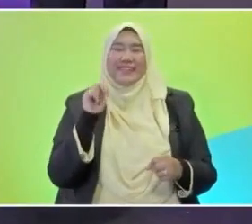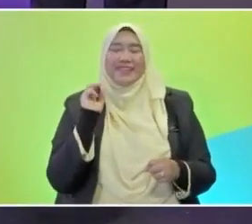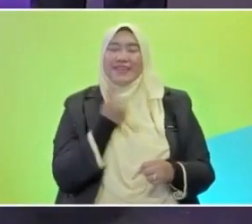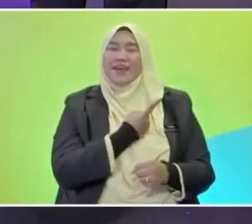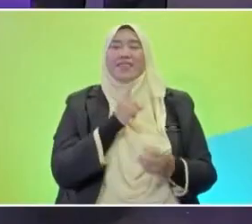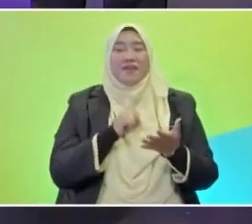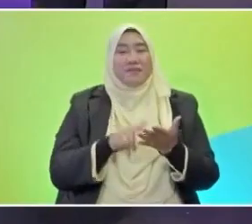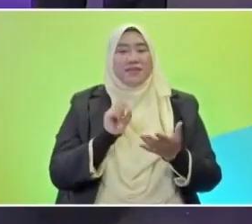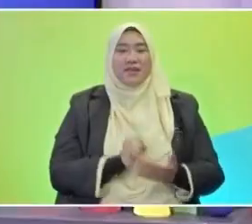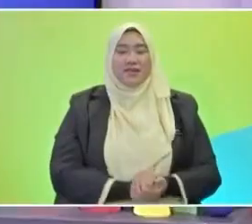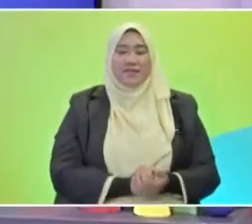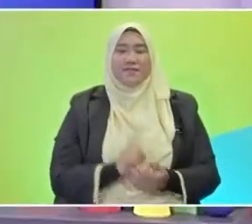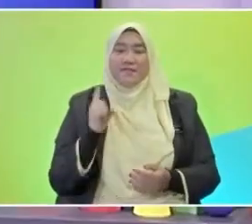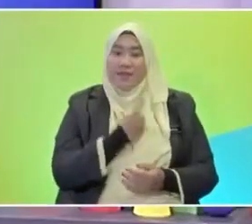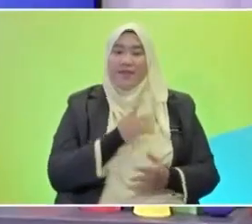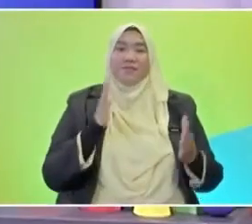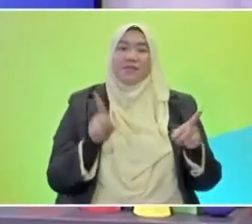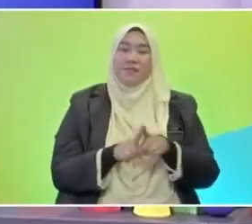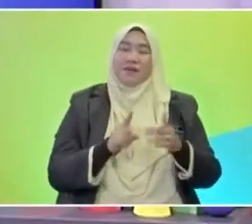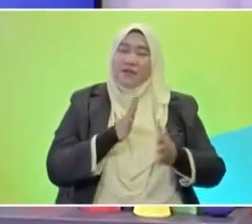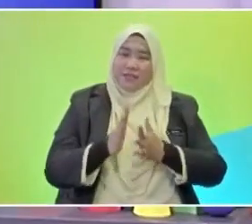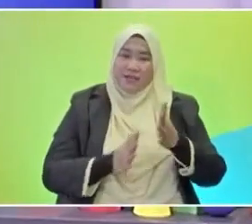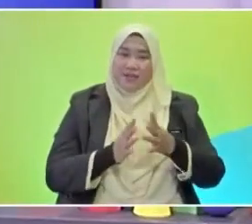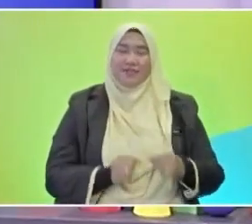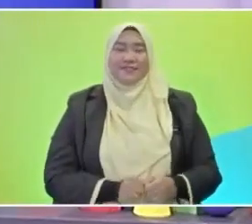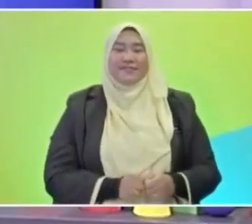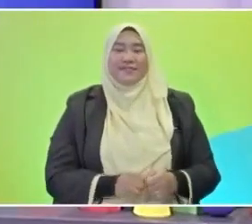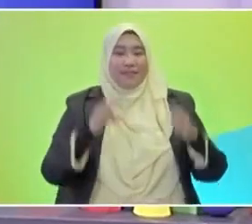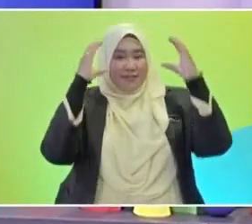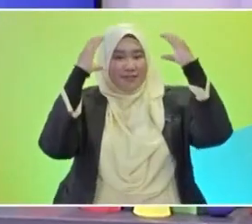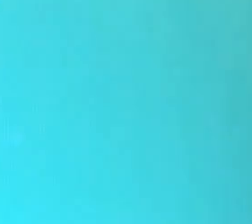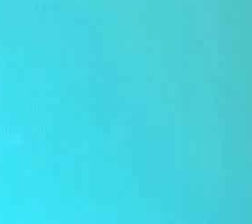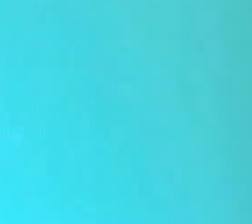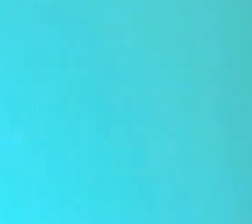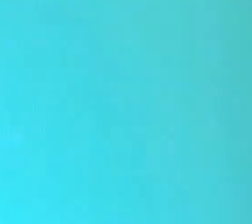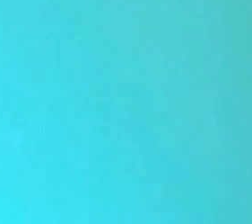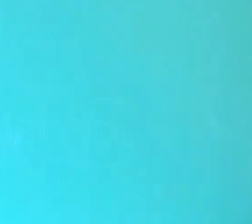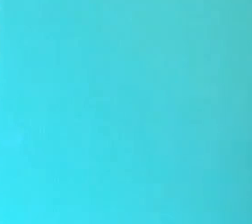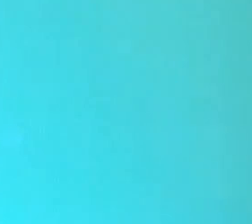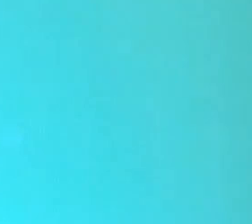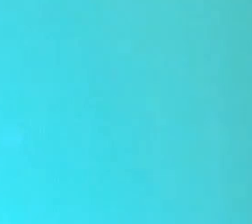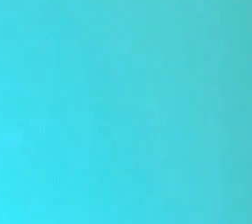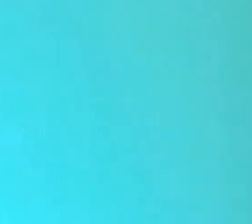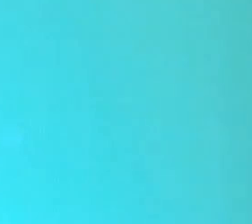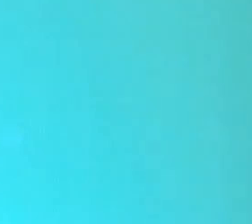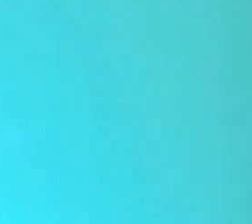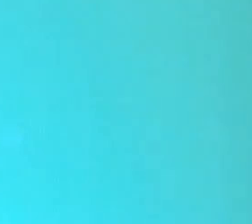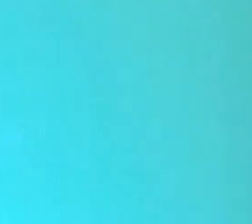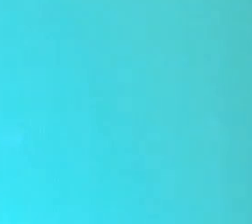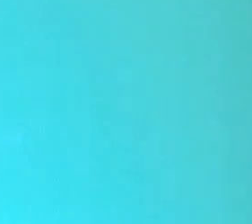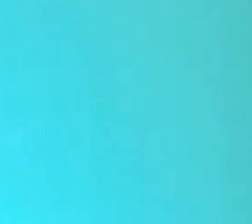bersama dengan seorang juru bahasa isyarat Ivan bukan rangkaian Cikgu Nurul hazirah Ramli dari SMK Sultan Abdul Aziz